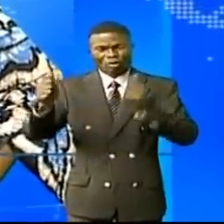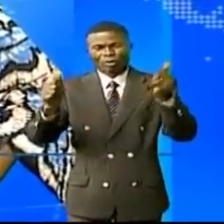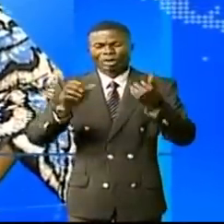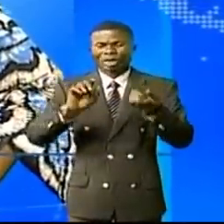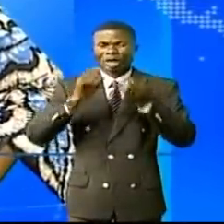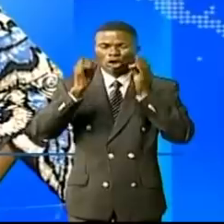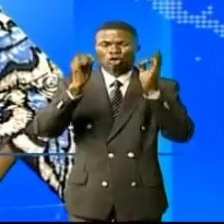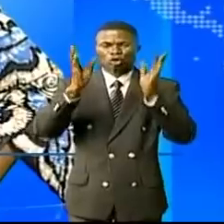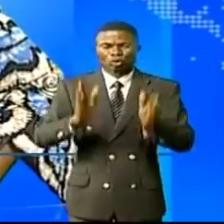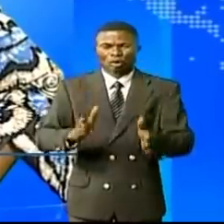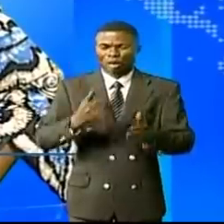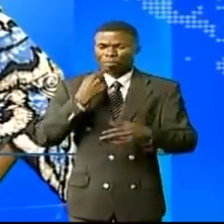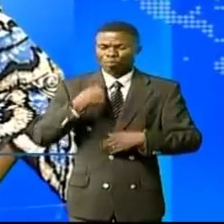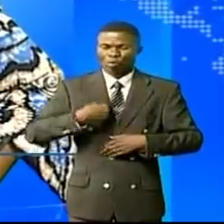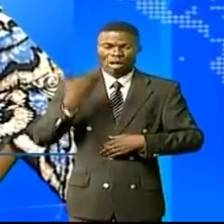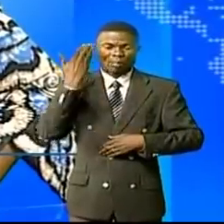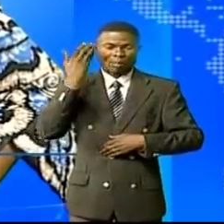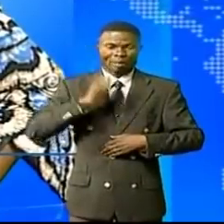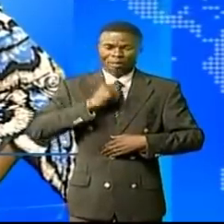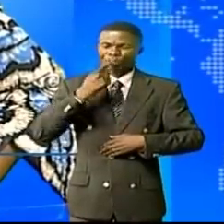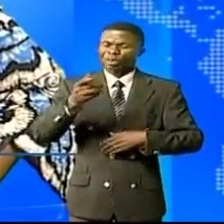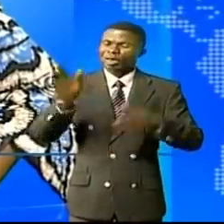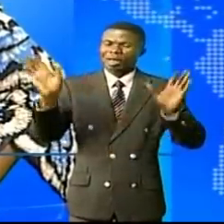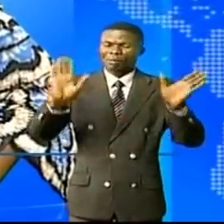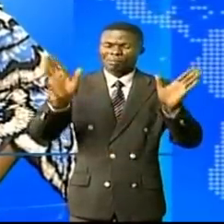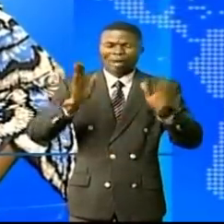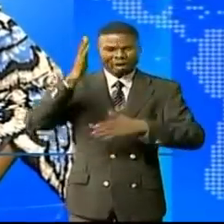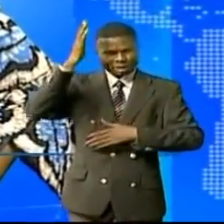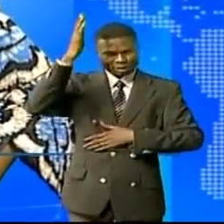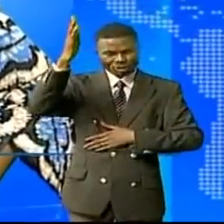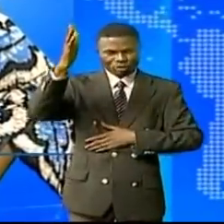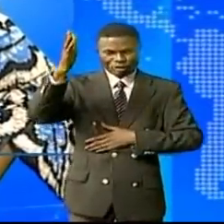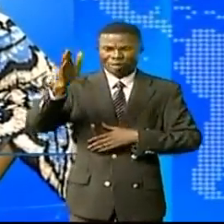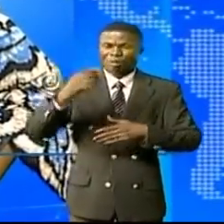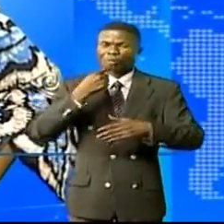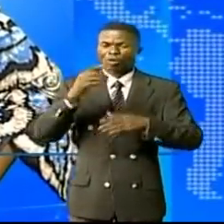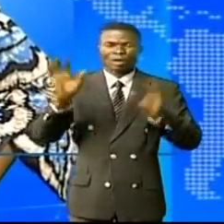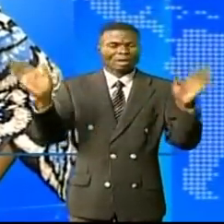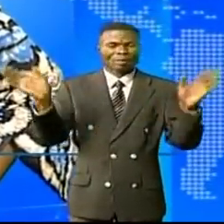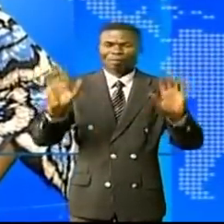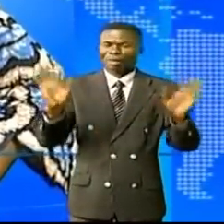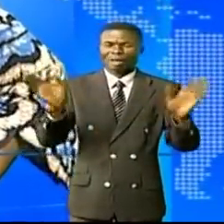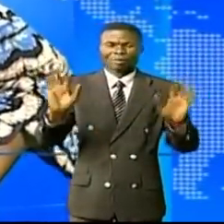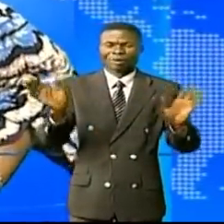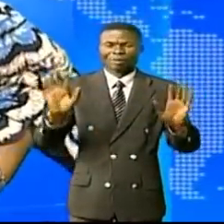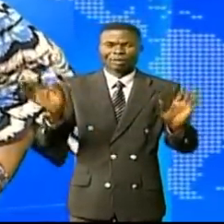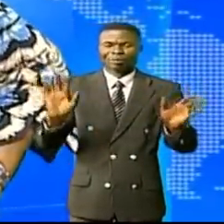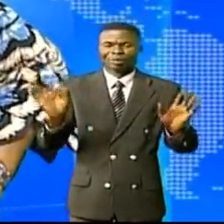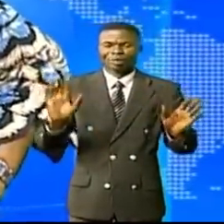Serge Merlin Mata. Moi, je vous fixe au rendez-vous demain à 20h. Excellent début de week-end à